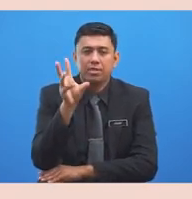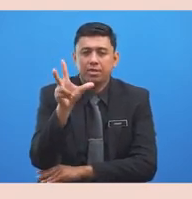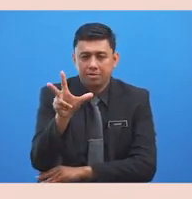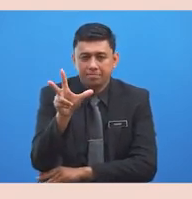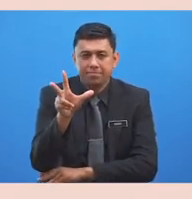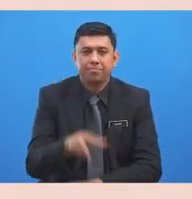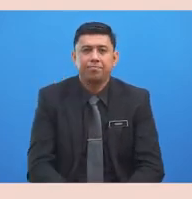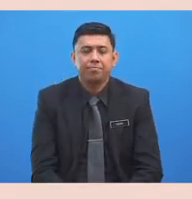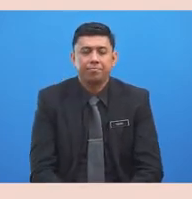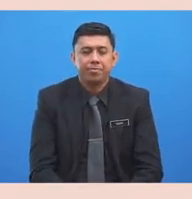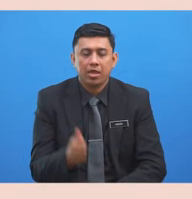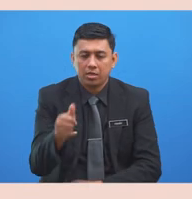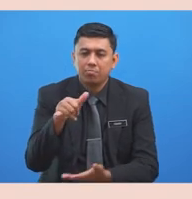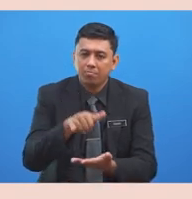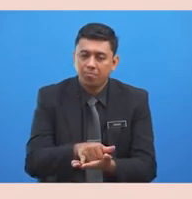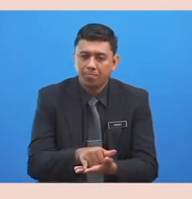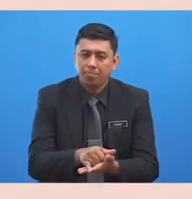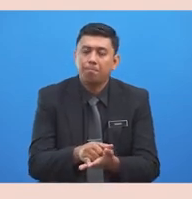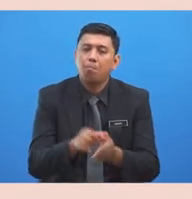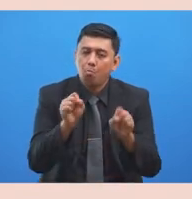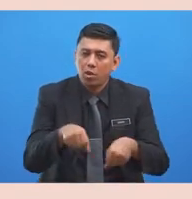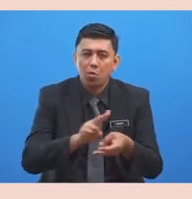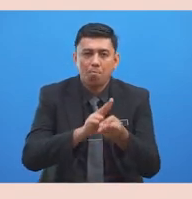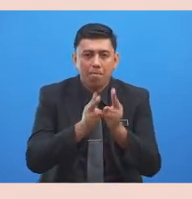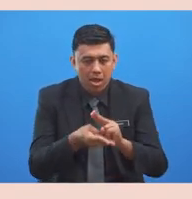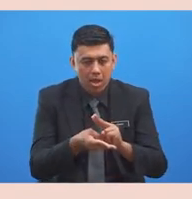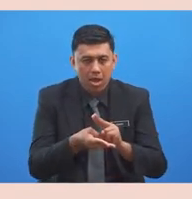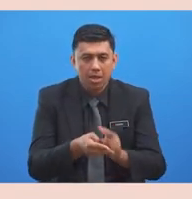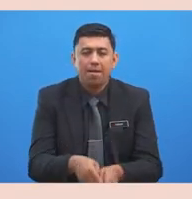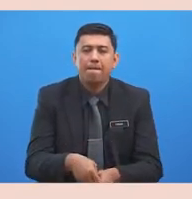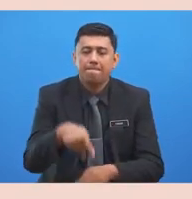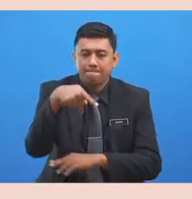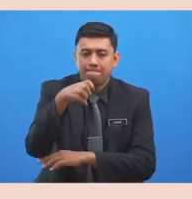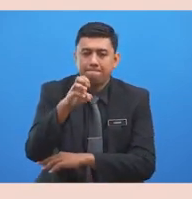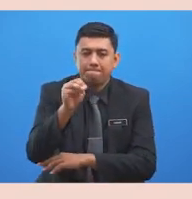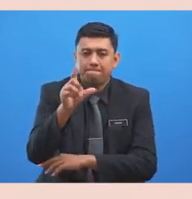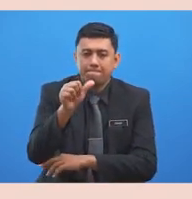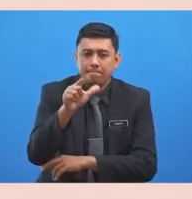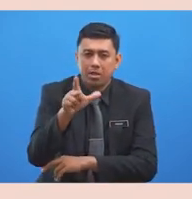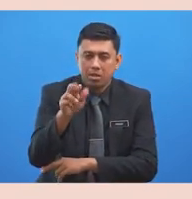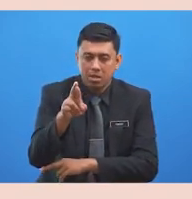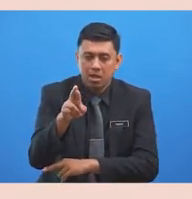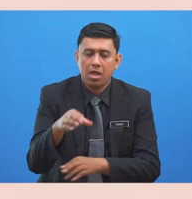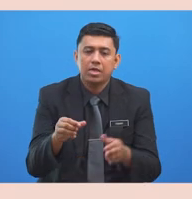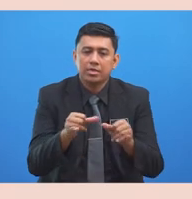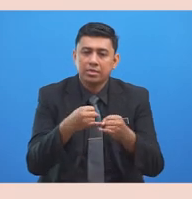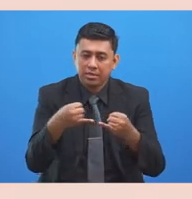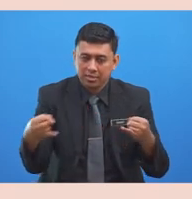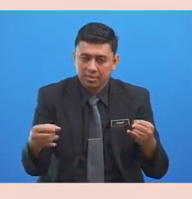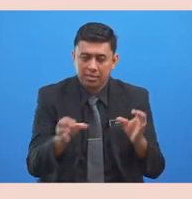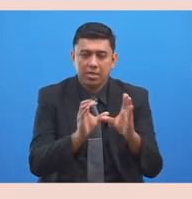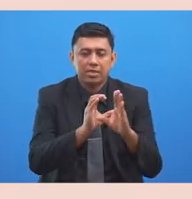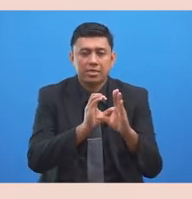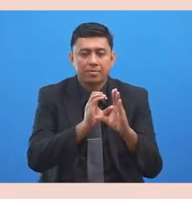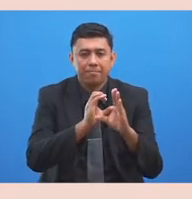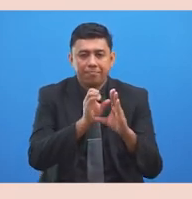1.3 iaitu pemboleh ubah, pemalar dan jenis data bagi